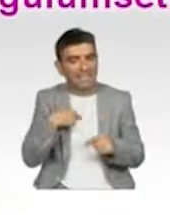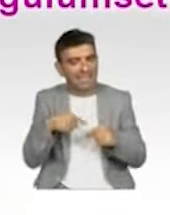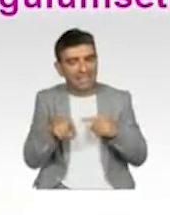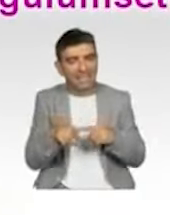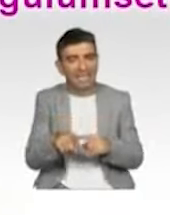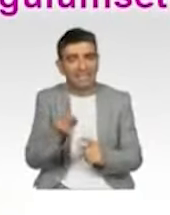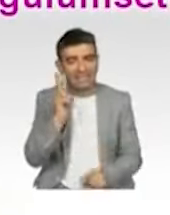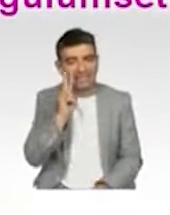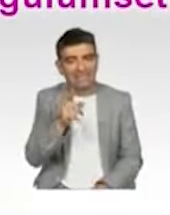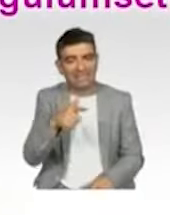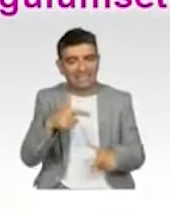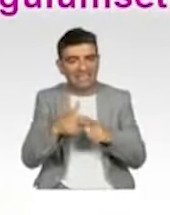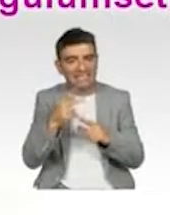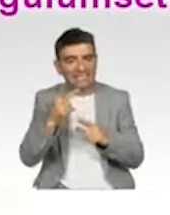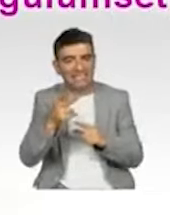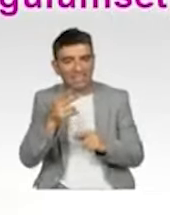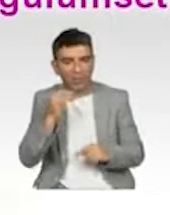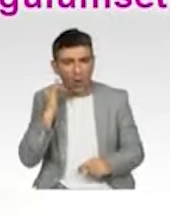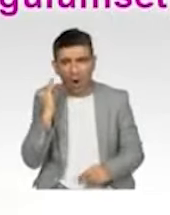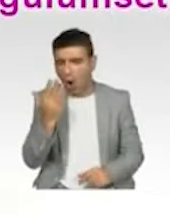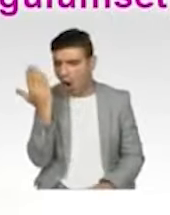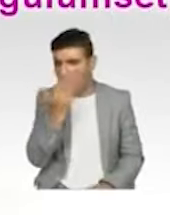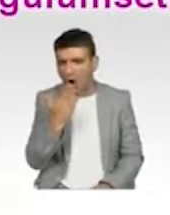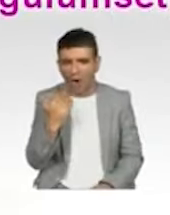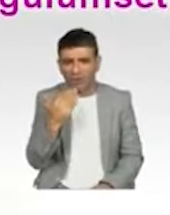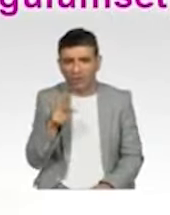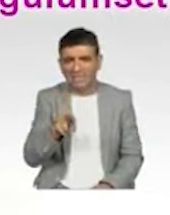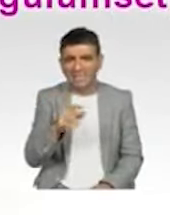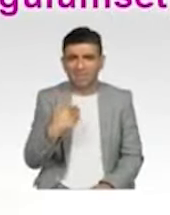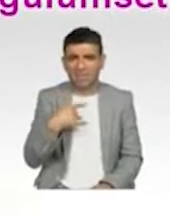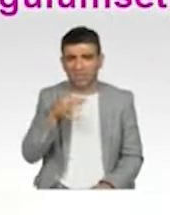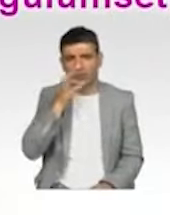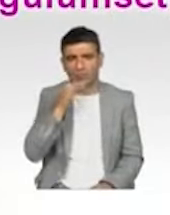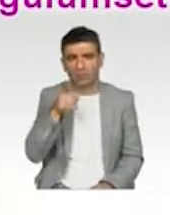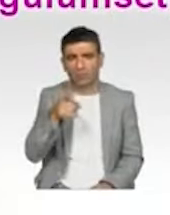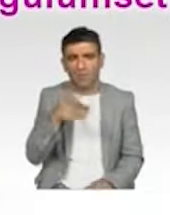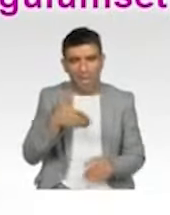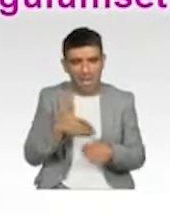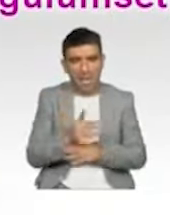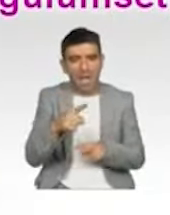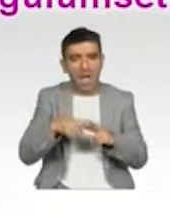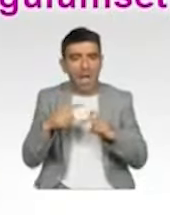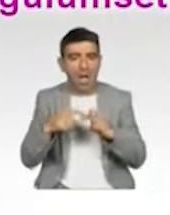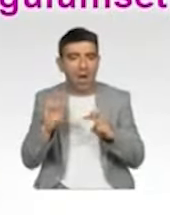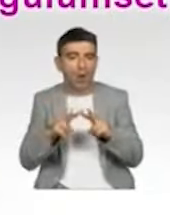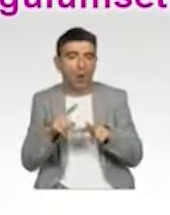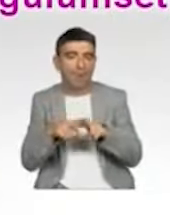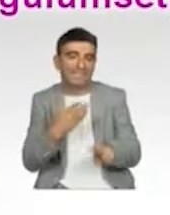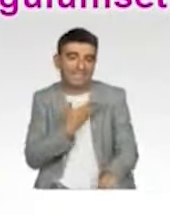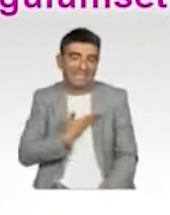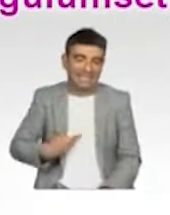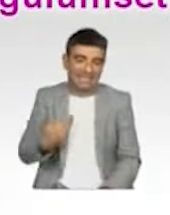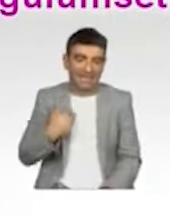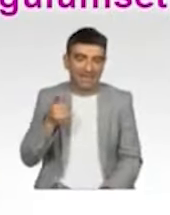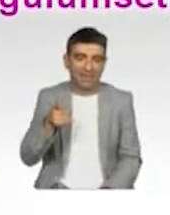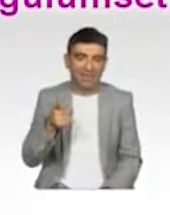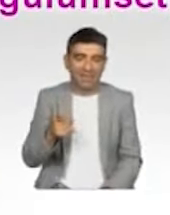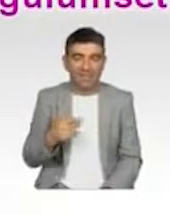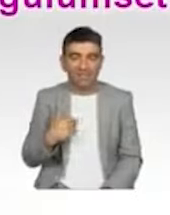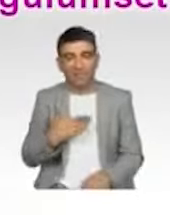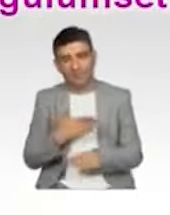şey diyor. Hocam zift gibi kahve içiyorsunuz. O kahveyi ben nasıl içeyim? Aslında aromasını seviyoruz biz kahvenin. Neyse